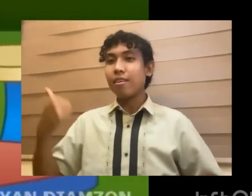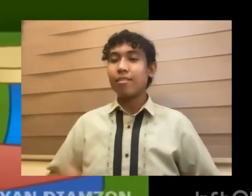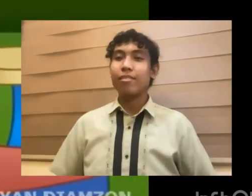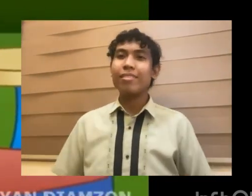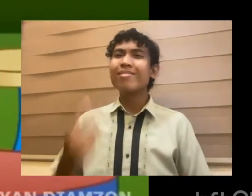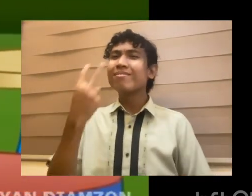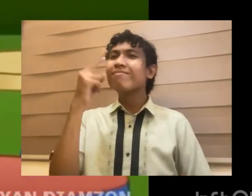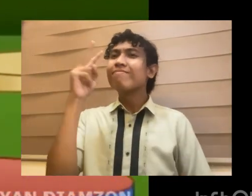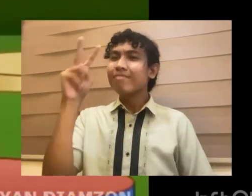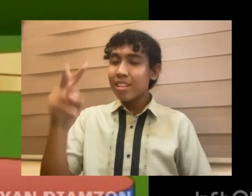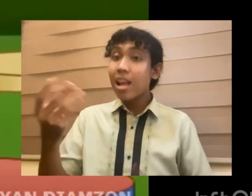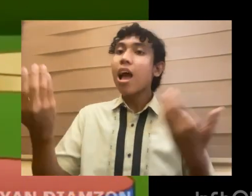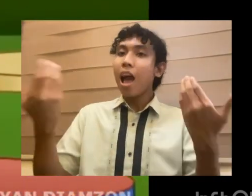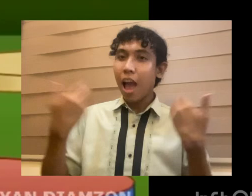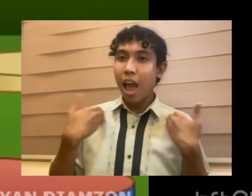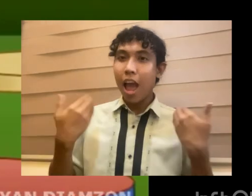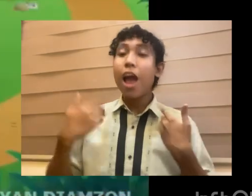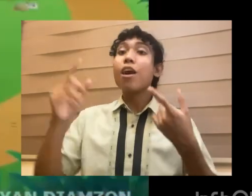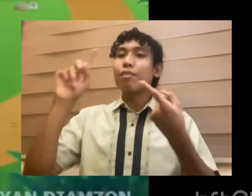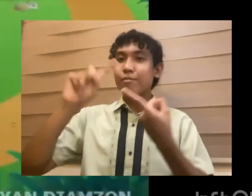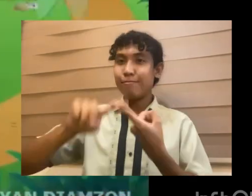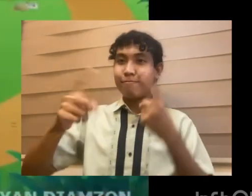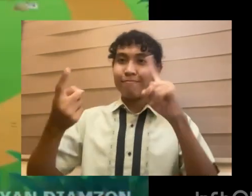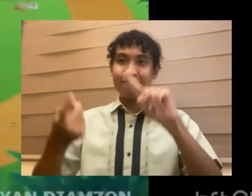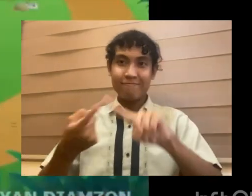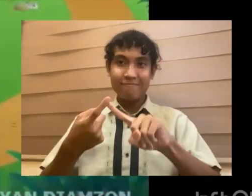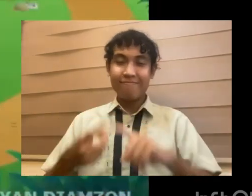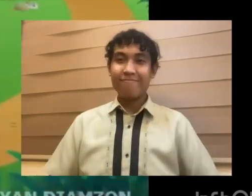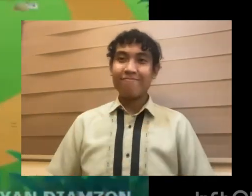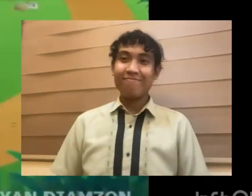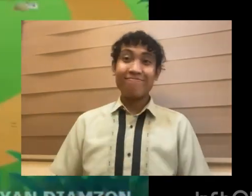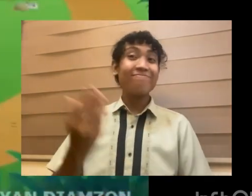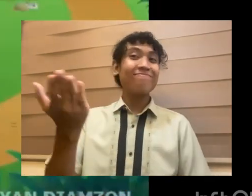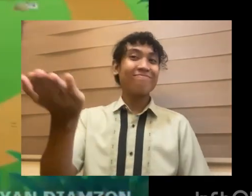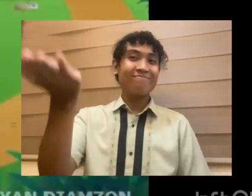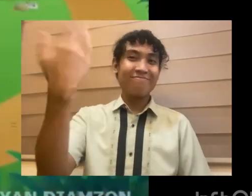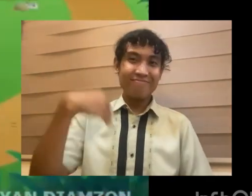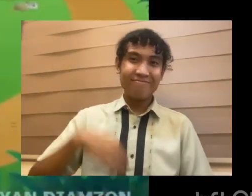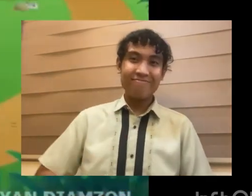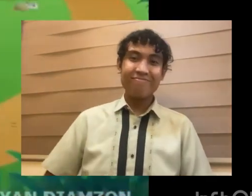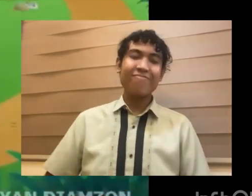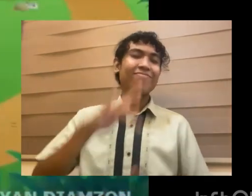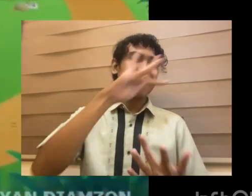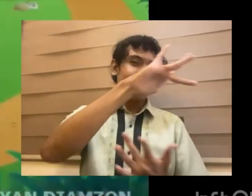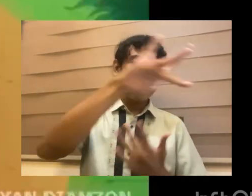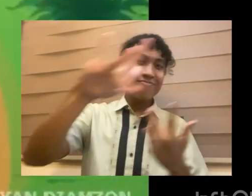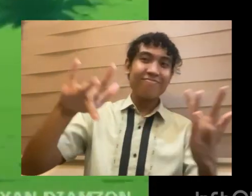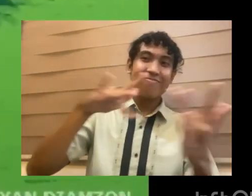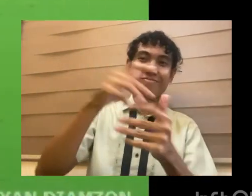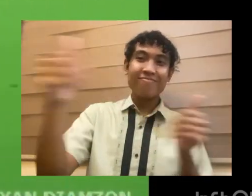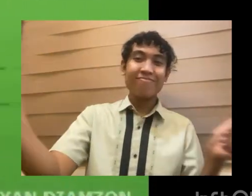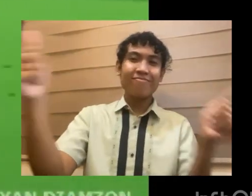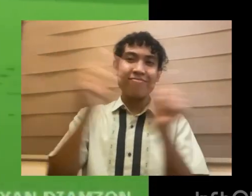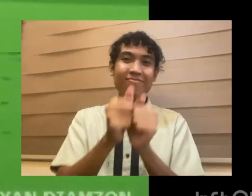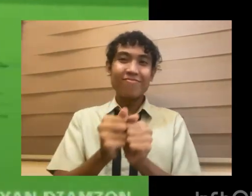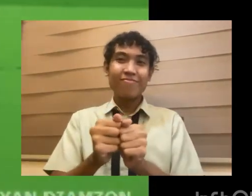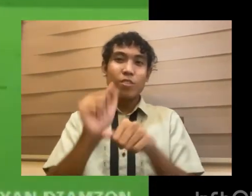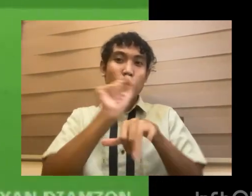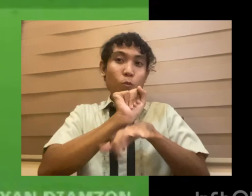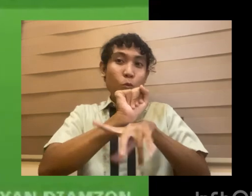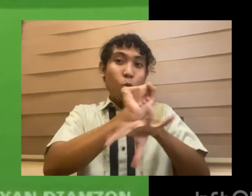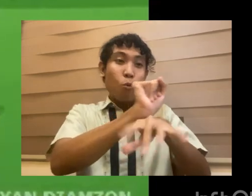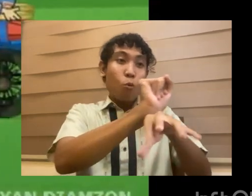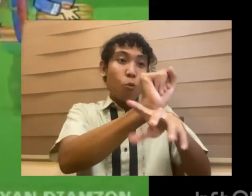aking nakikita. Isang kaibigan. Dumaan ka sa plaza. Dito mo kami makikita. Nanguhuli ng